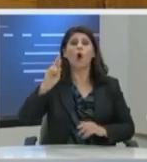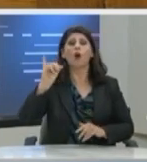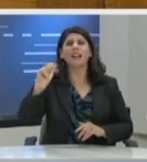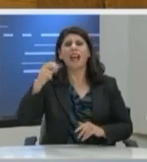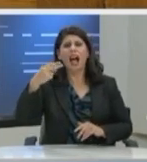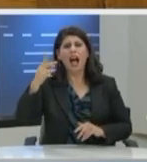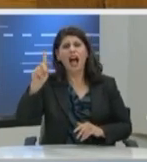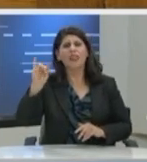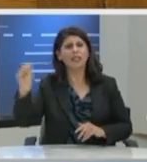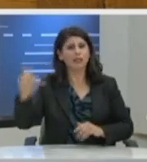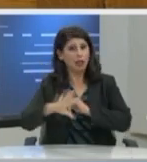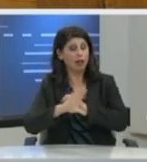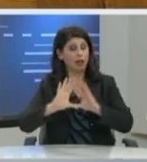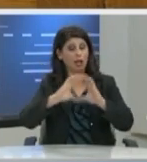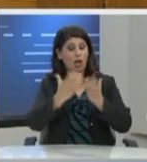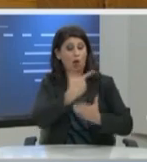καλά λέω τρελή είστε.